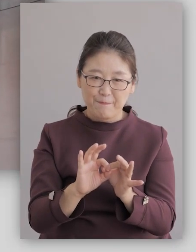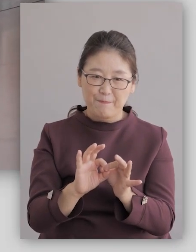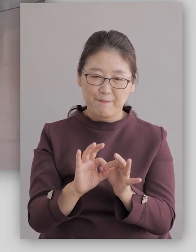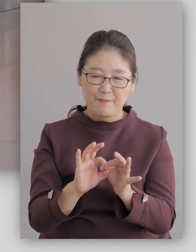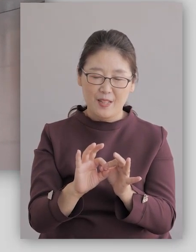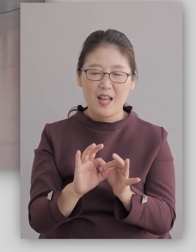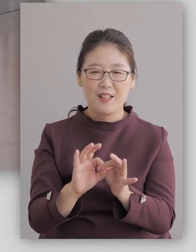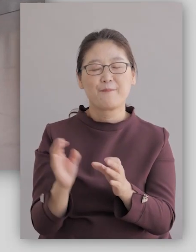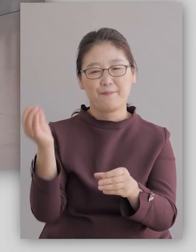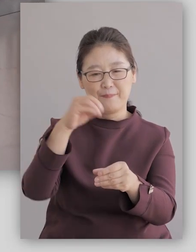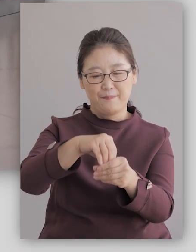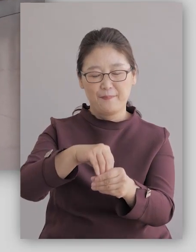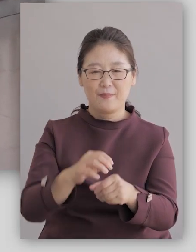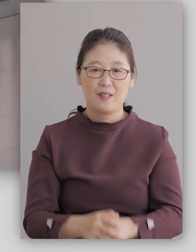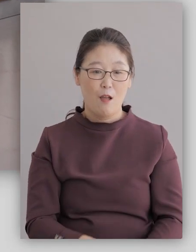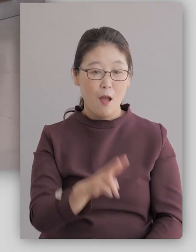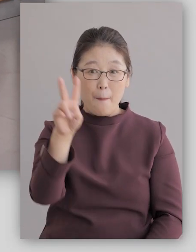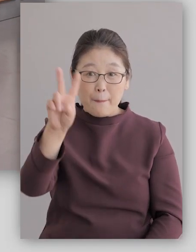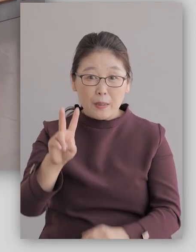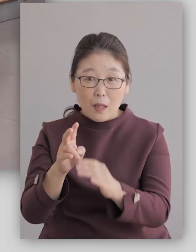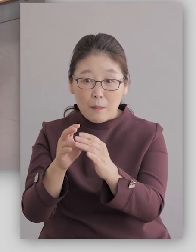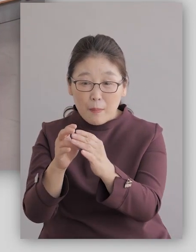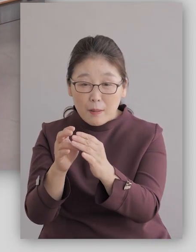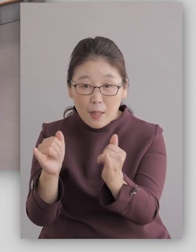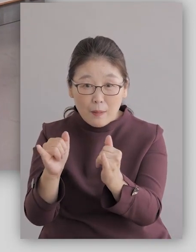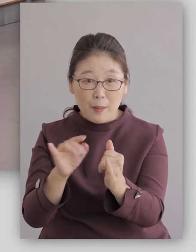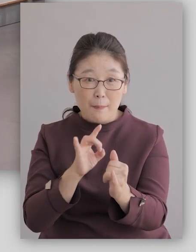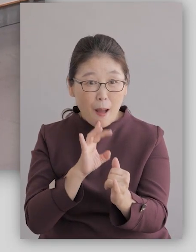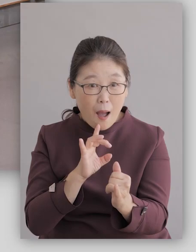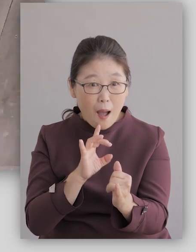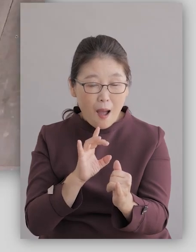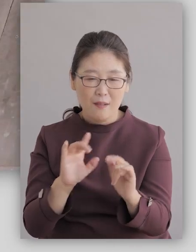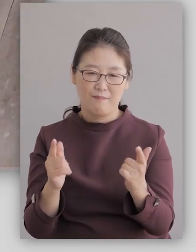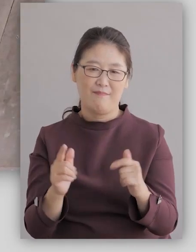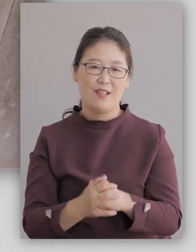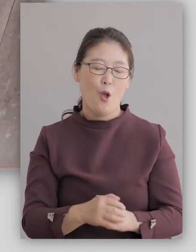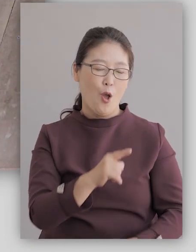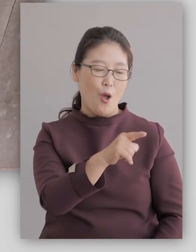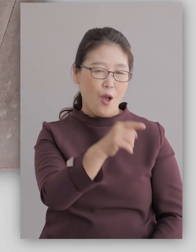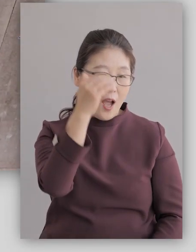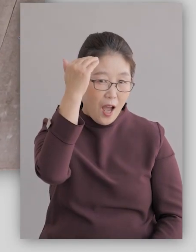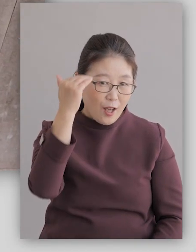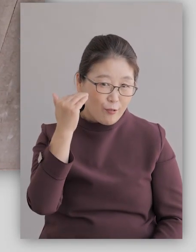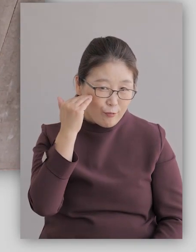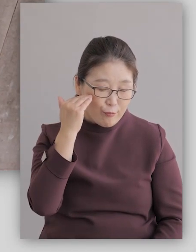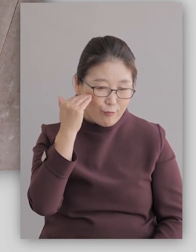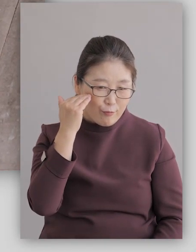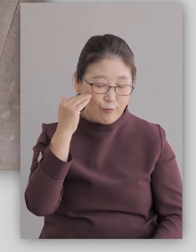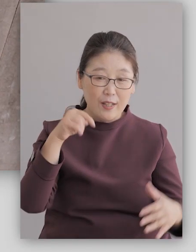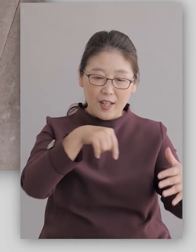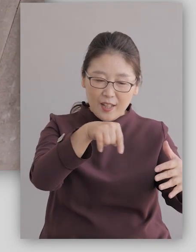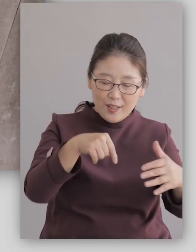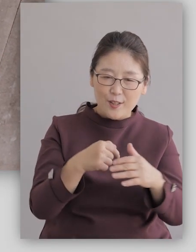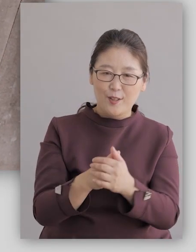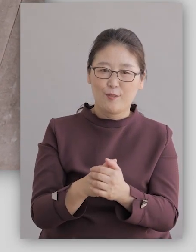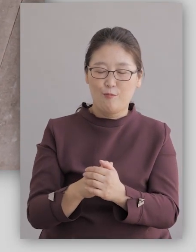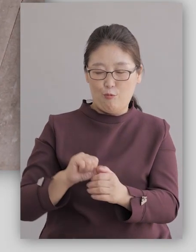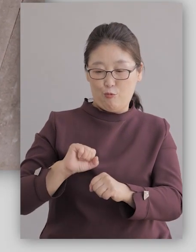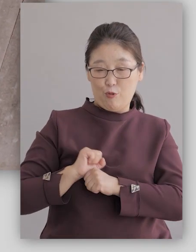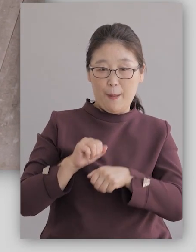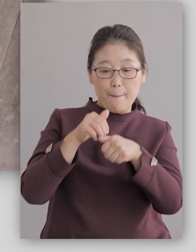있고요. 베트남 작가들만 그랬을까요? 한국에서도 종군하가라는 이름으로 우리